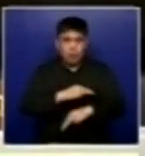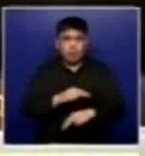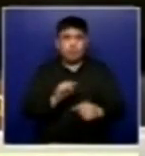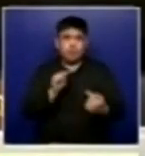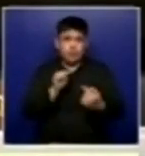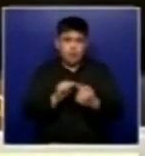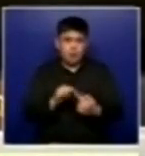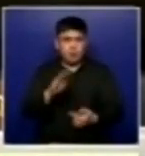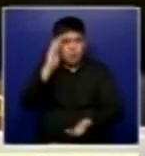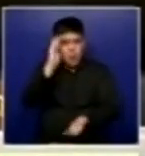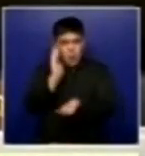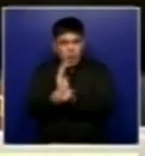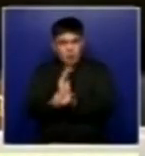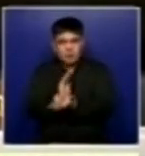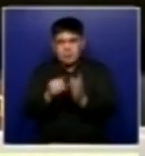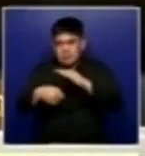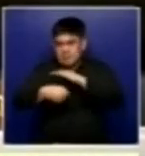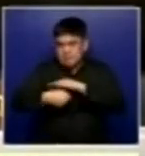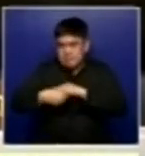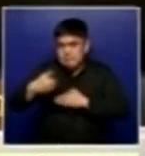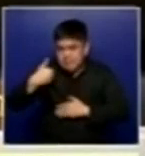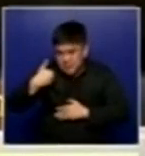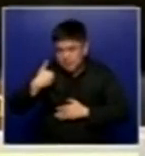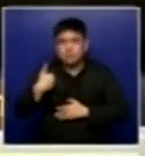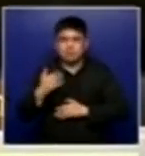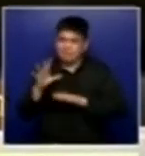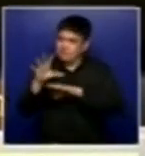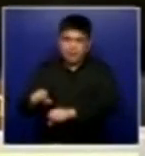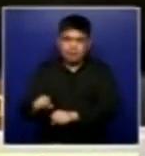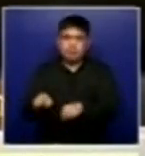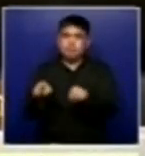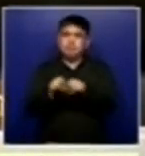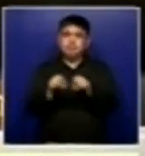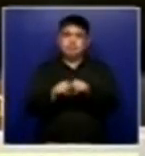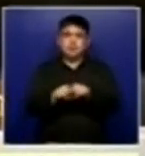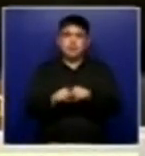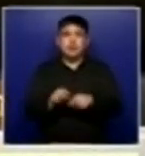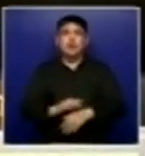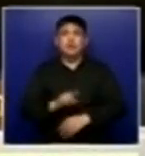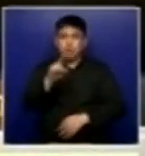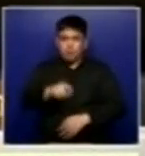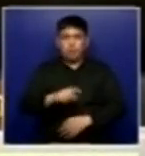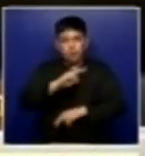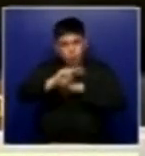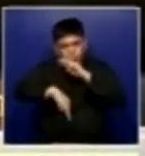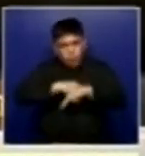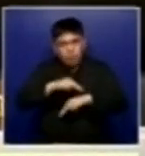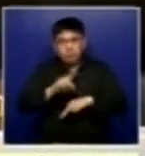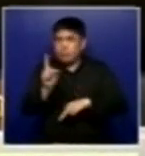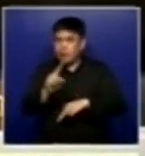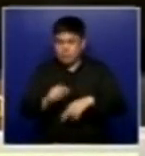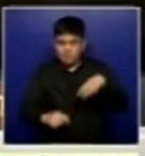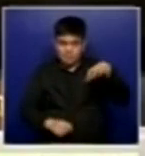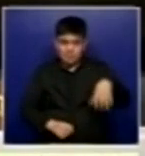จ้าที่เข้าไปเกี่ยวข้องก็จะให้ดำเนินคดีให้เด็ดขาดด้วยนะครับตรงนี้ก็ต้องไปตรวจสอบว่าบ่อนที่เกิด